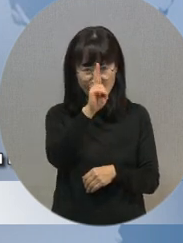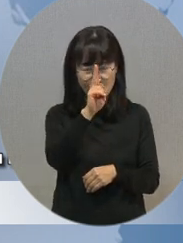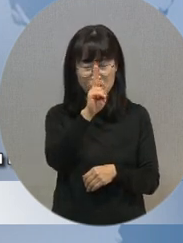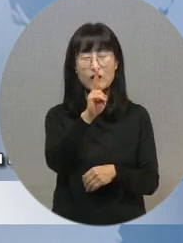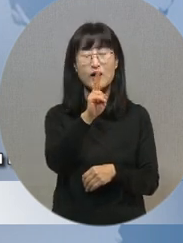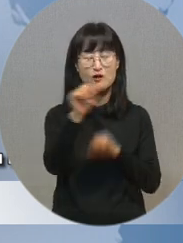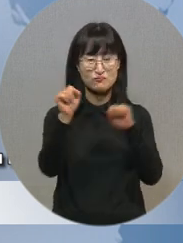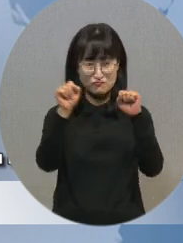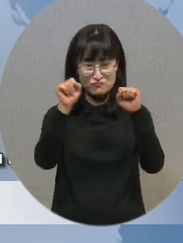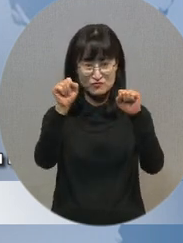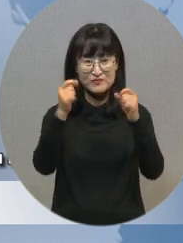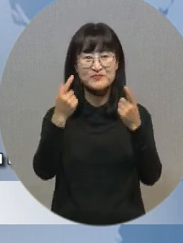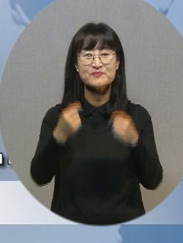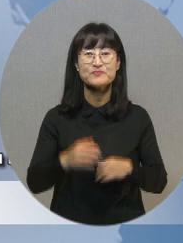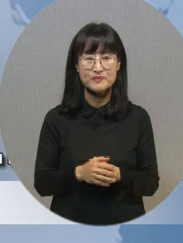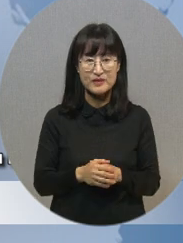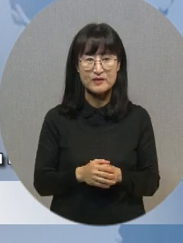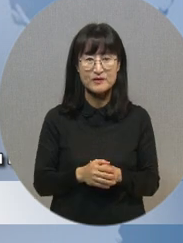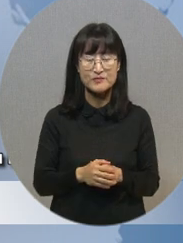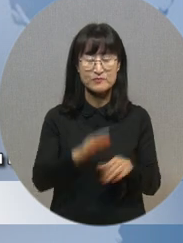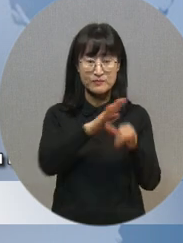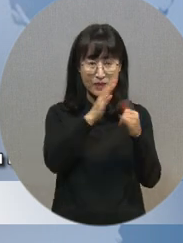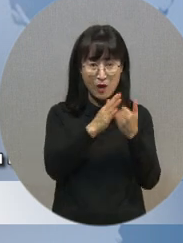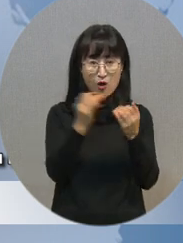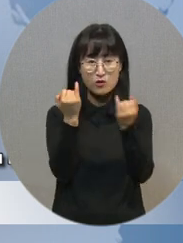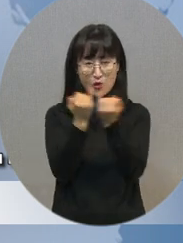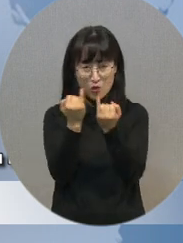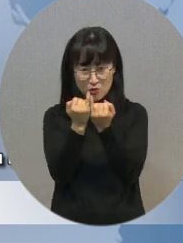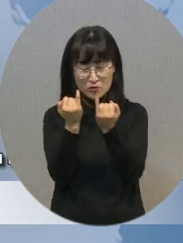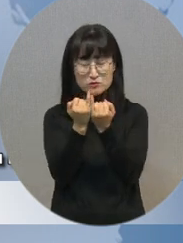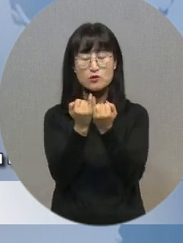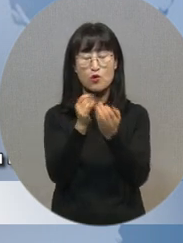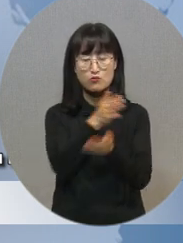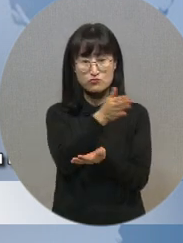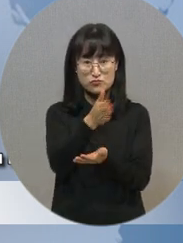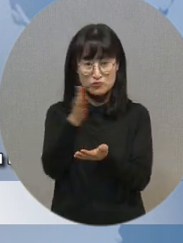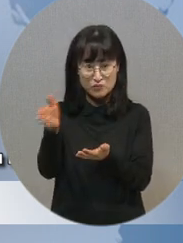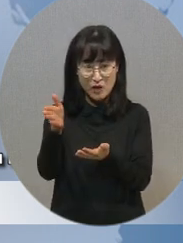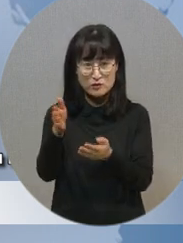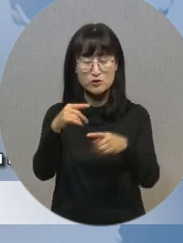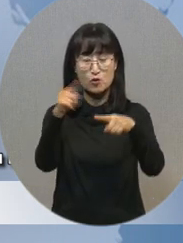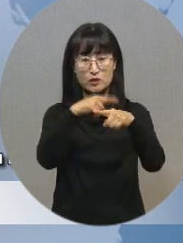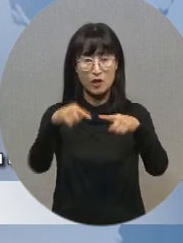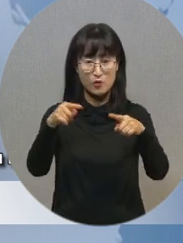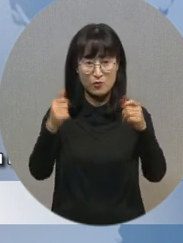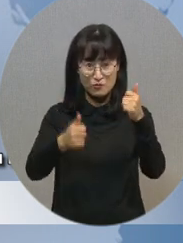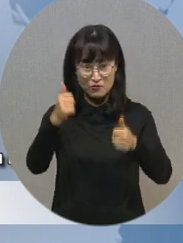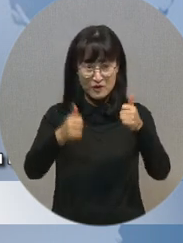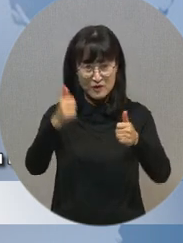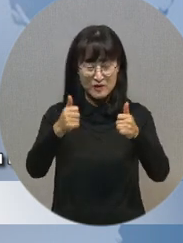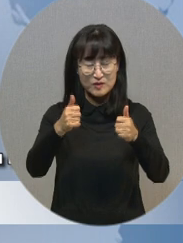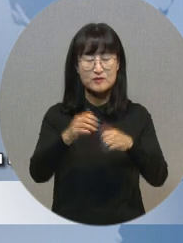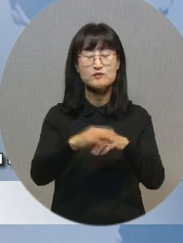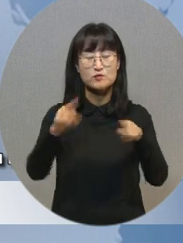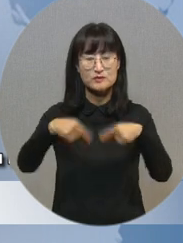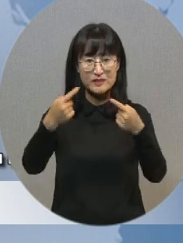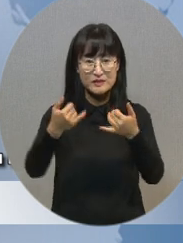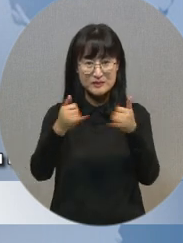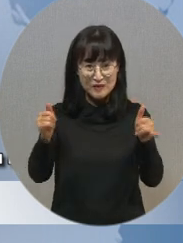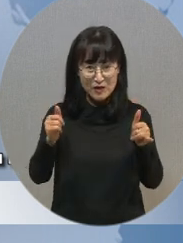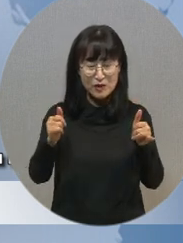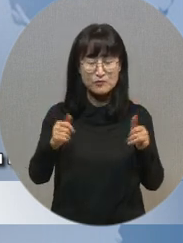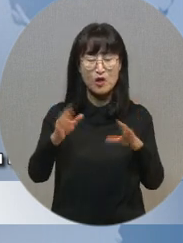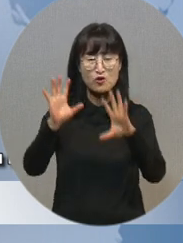요구되는 운동인데요. 유소년, 여성 등 다양한 부문으로 나뉘어 열린 대회에서 참가팀들은 국가대표